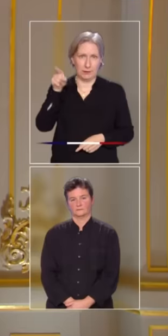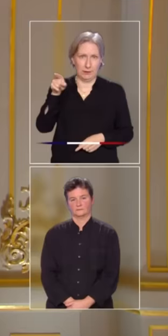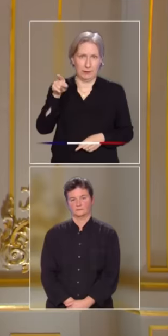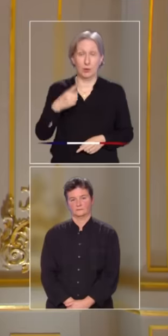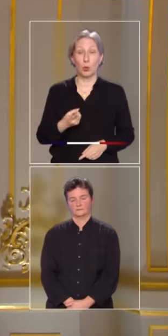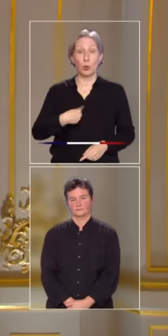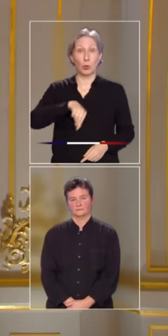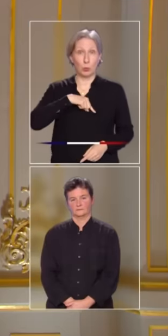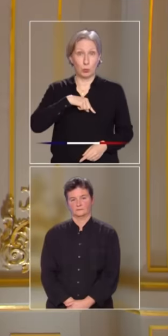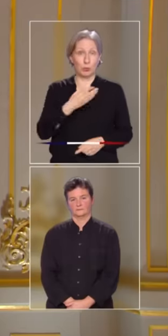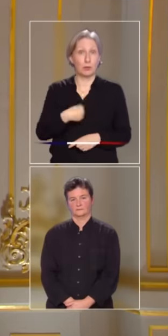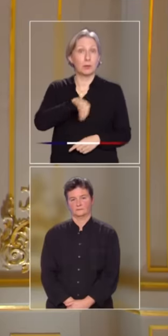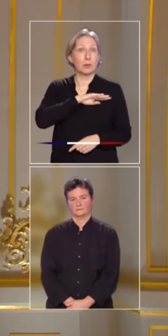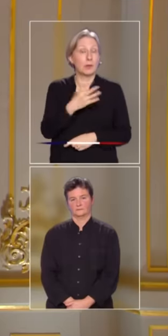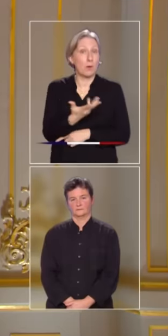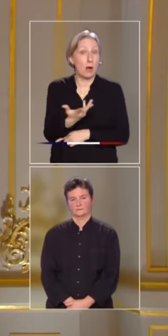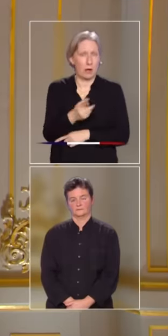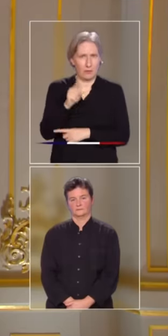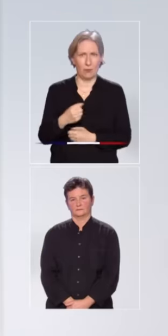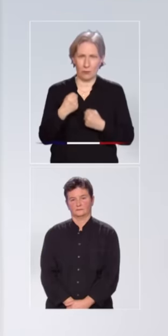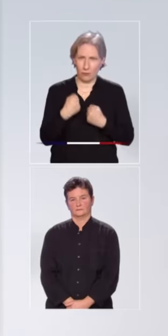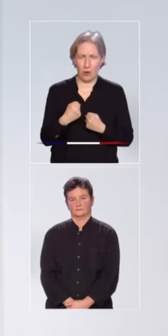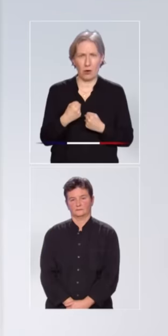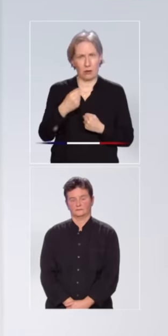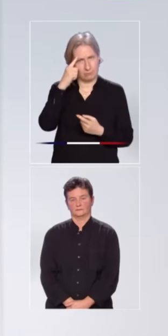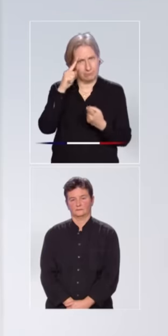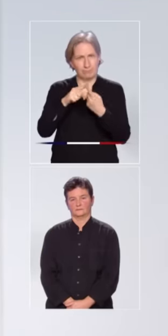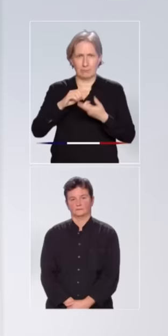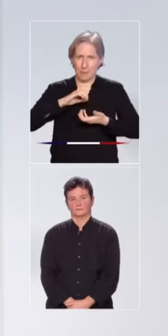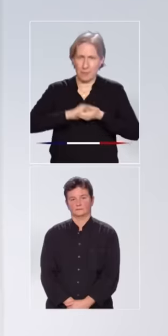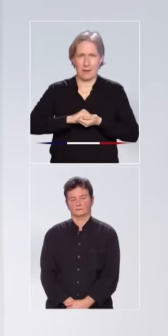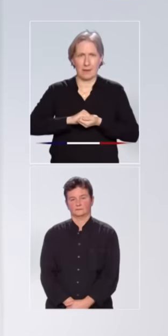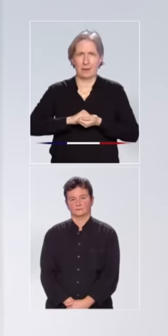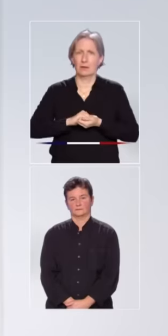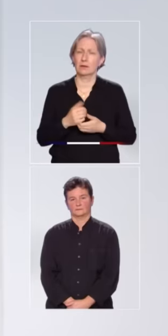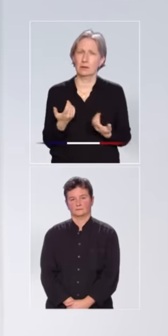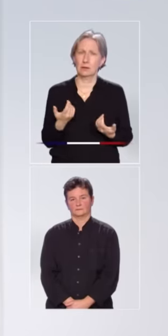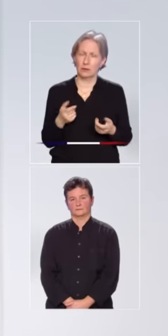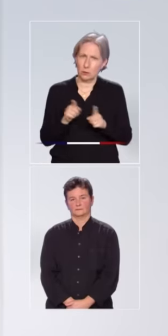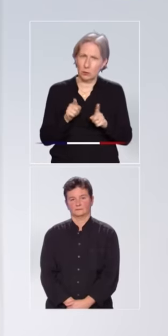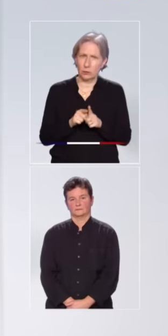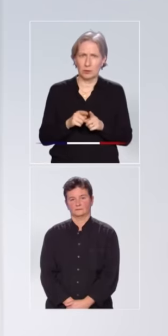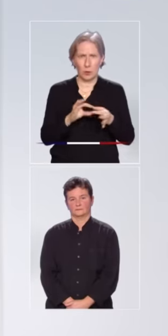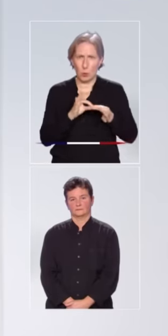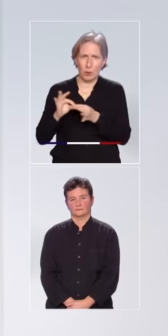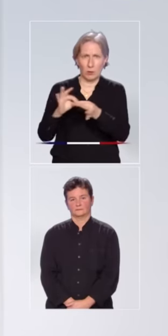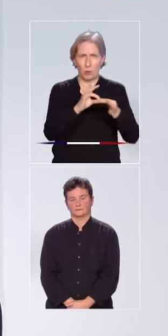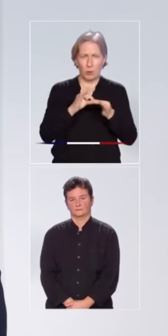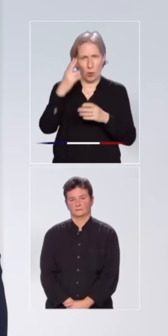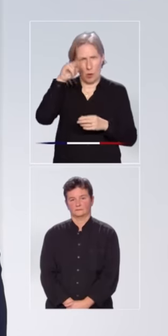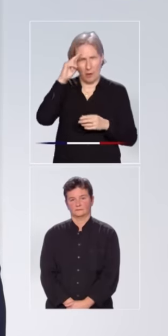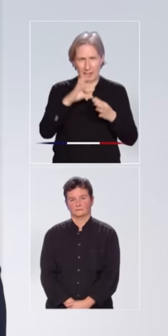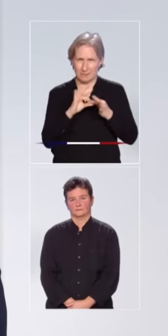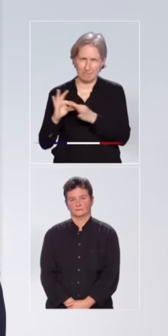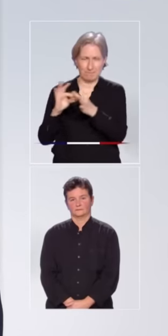responsabilité, c'est d'être fort pour la paix. Notre responsabilité, c'est justement de tenir cette unité européenne. Et à chaque fois,